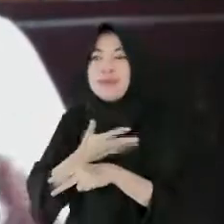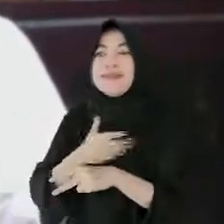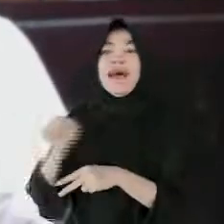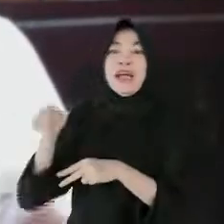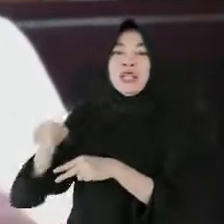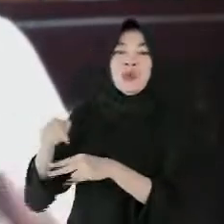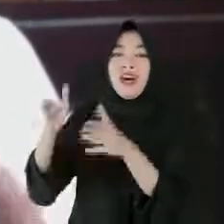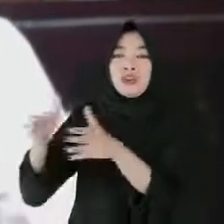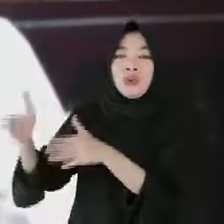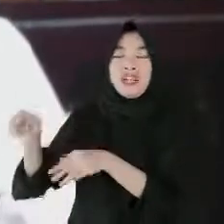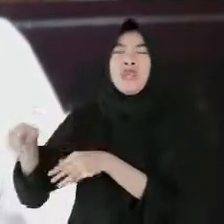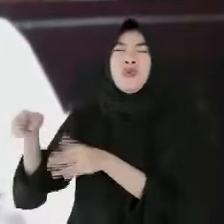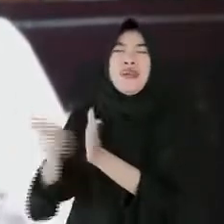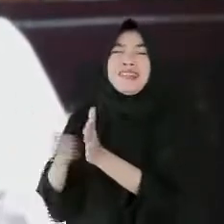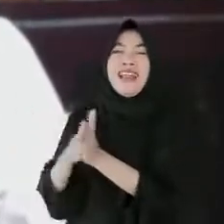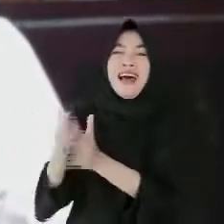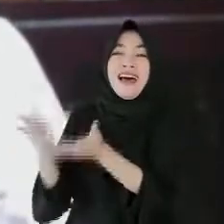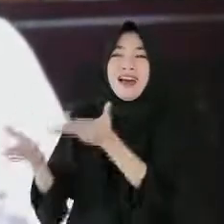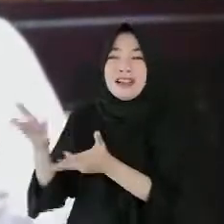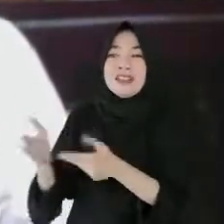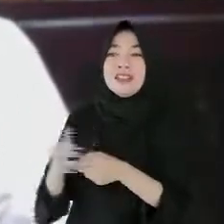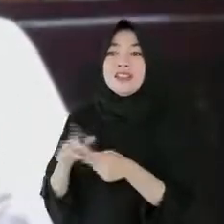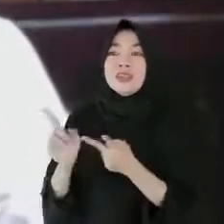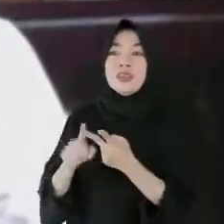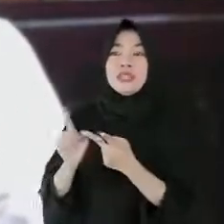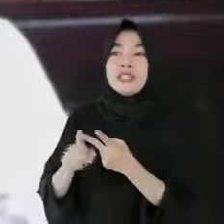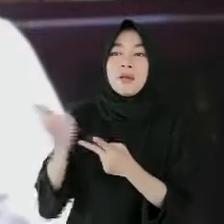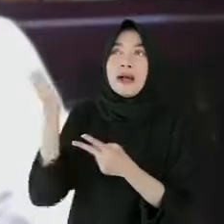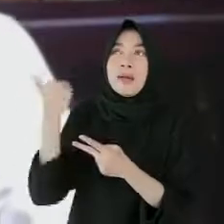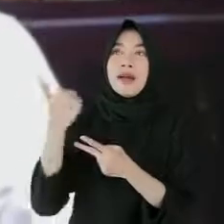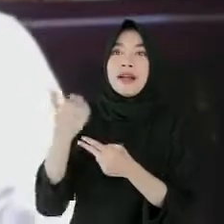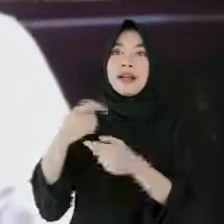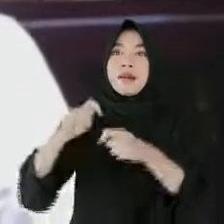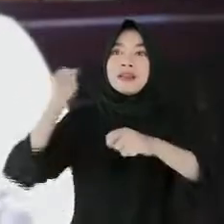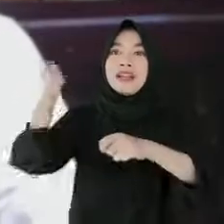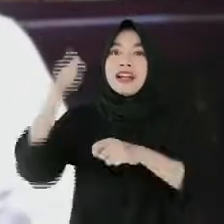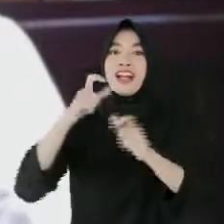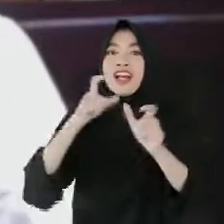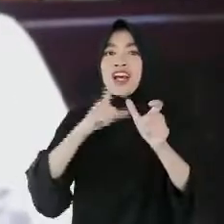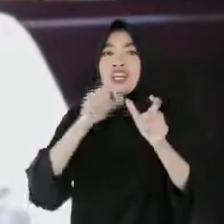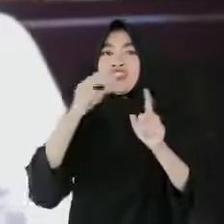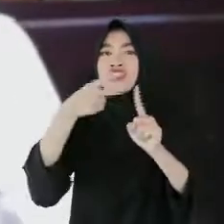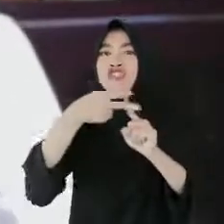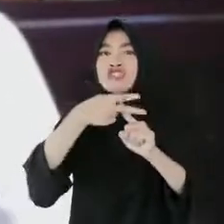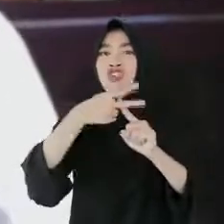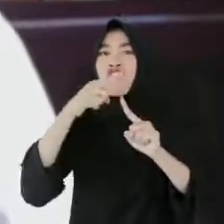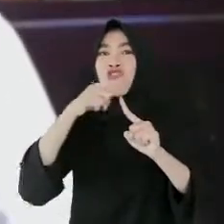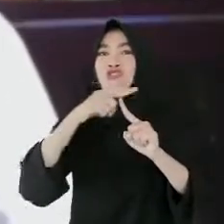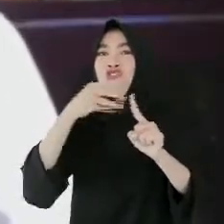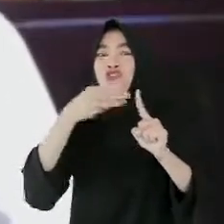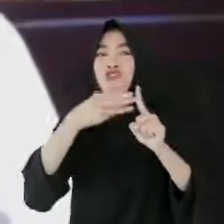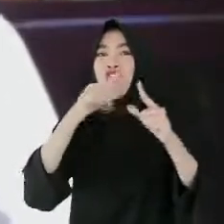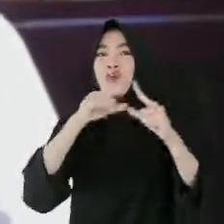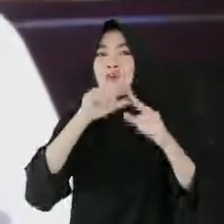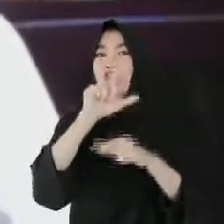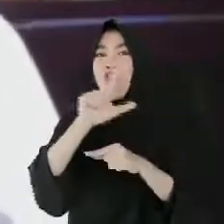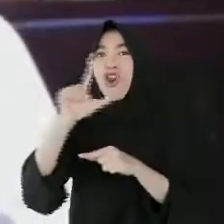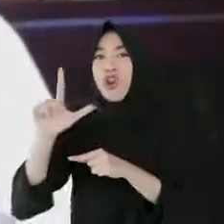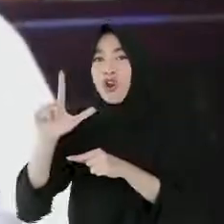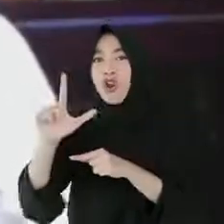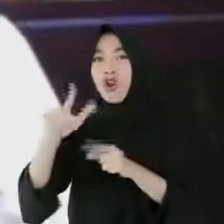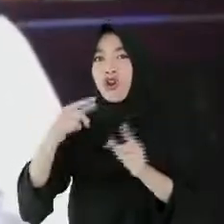misalnya Kompas di halaman 1 itu kemarin ada pertandingan software itu yang nonton banyak banget tadi langsung garuk-garuk kepala juga